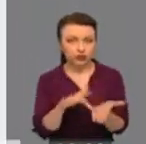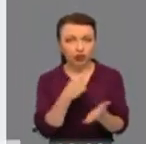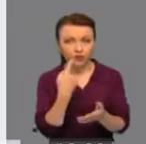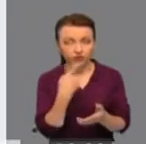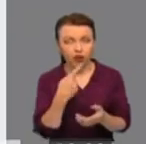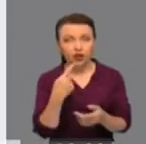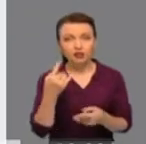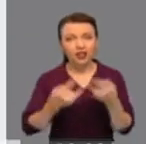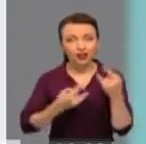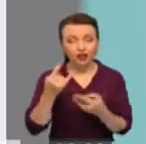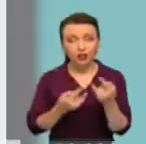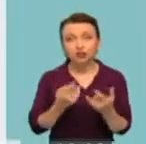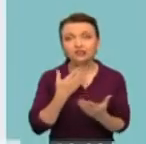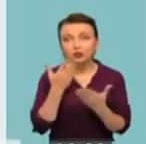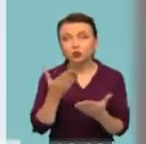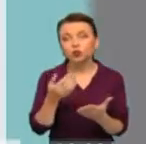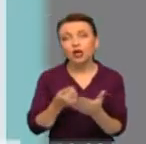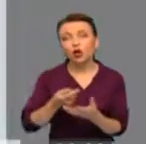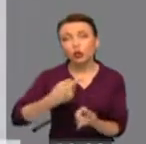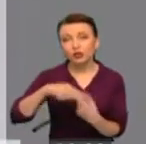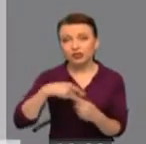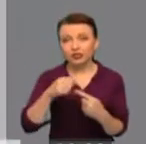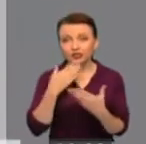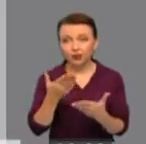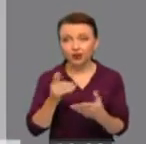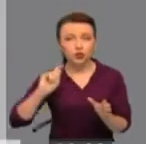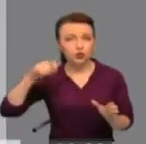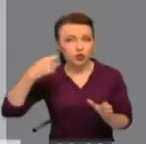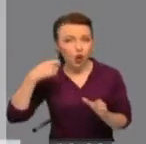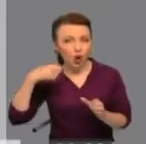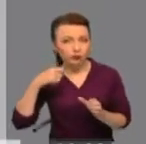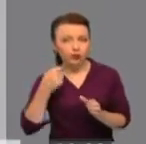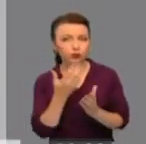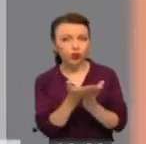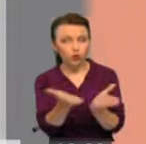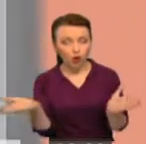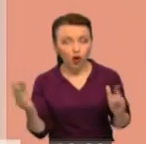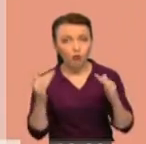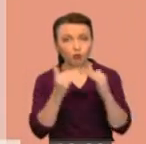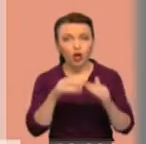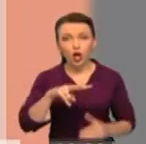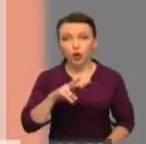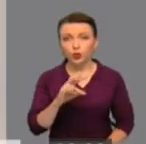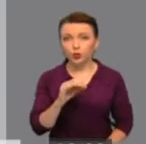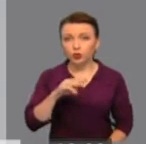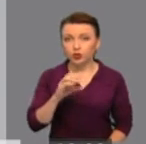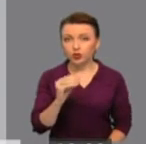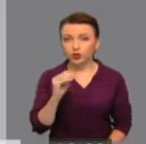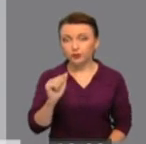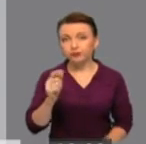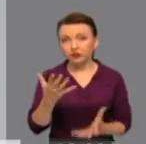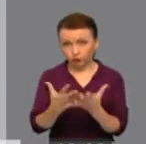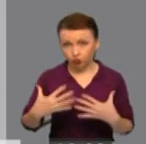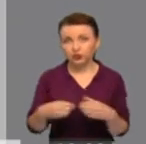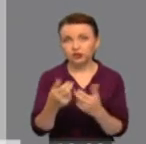телеканали звернулися з комерційним запитом на зйомки сюжету про нього. Зокрема, про будинок у Лютіжі, який належить його